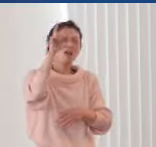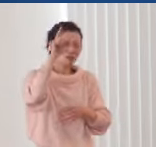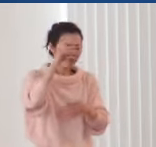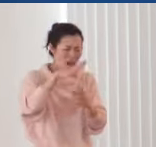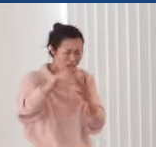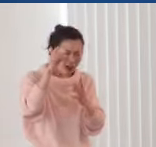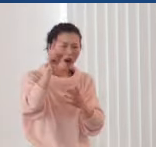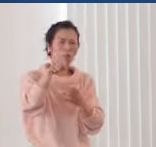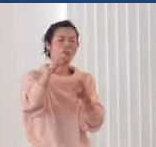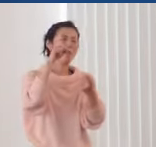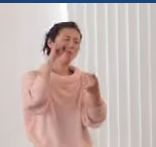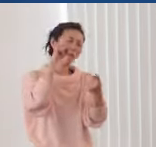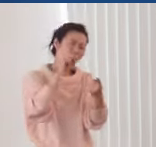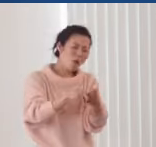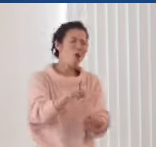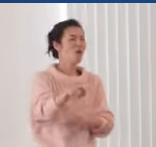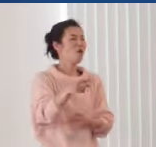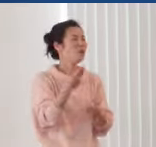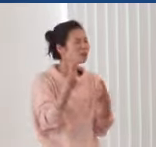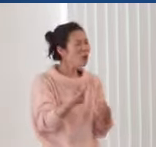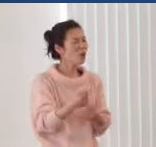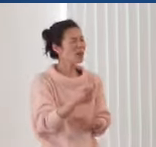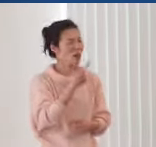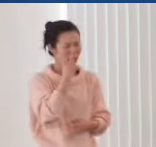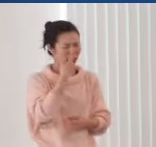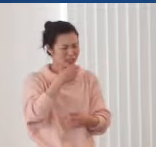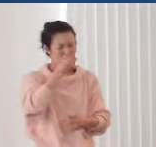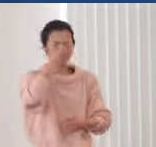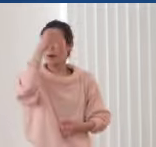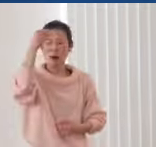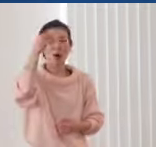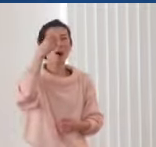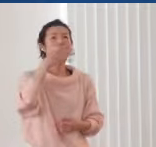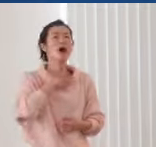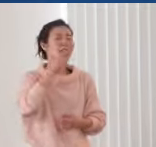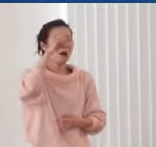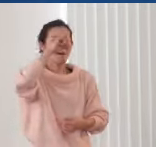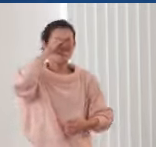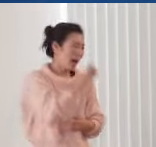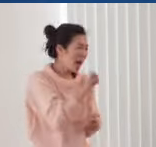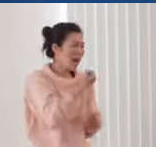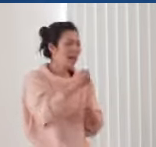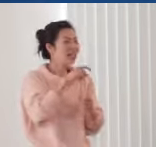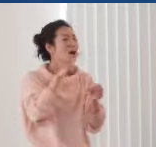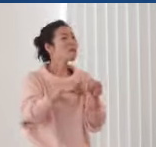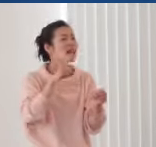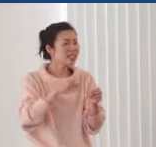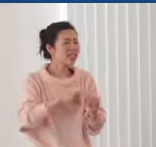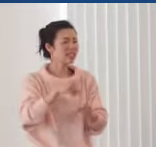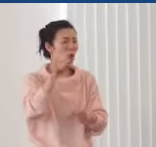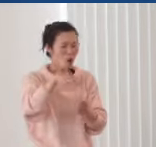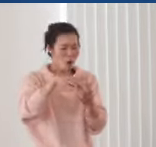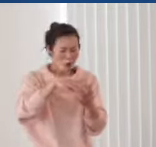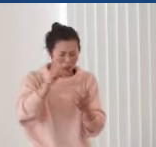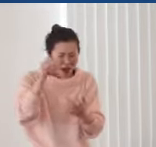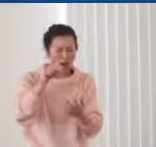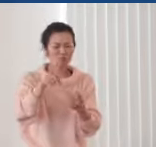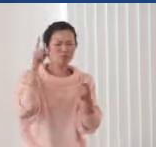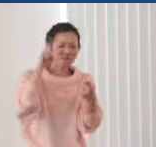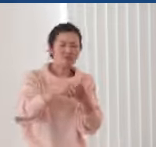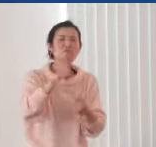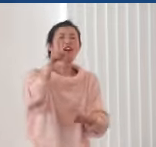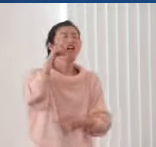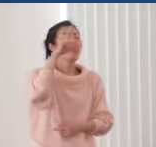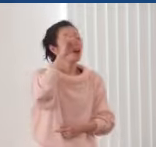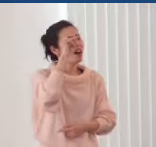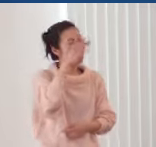限界があるにもかかわらず、こういかにもこう自分が分かっているかのように、未来が分かっているかのように、過去を理解しているかのように